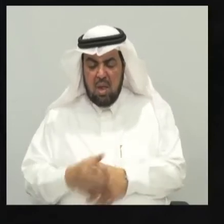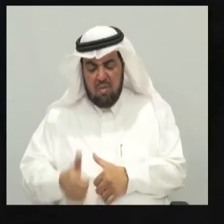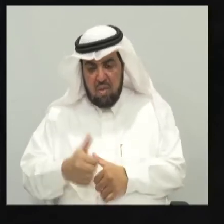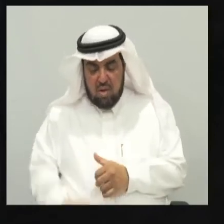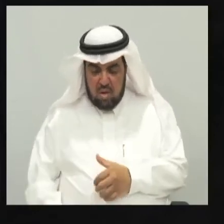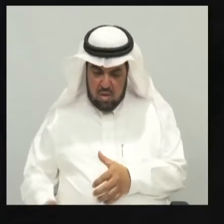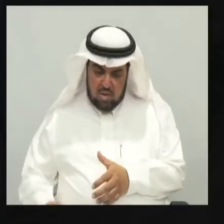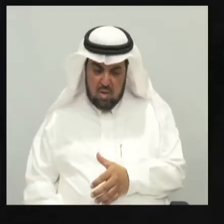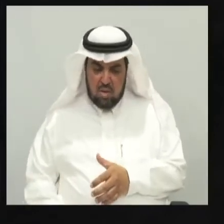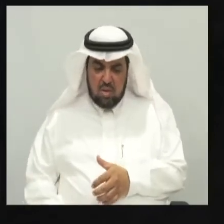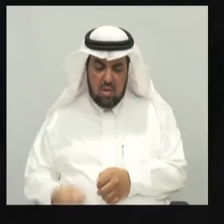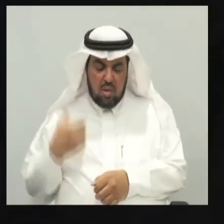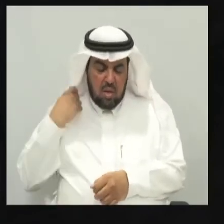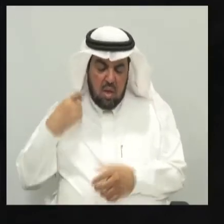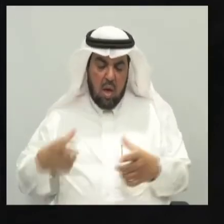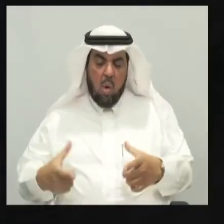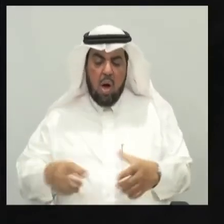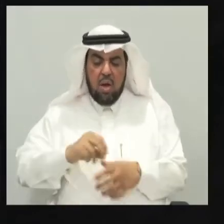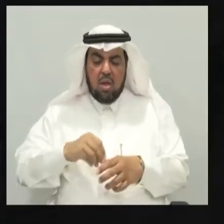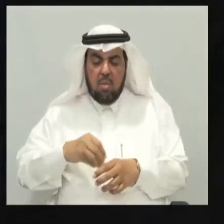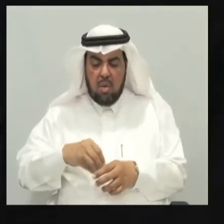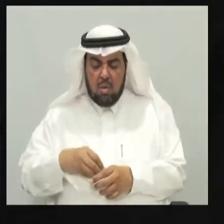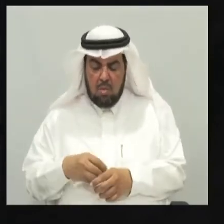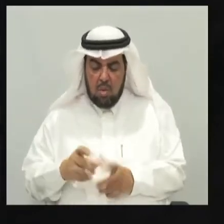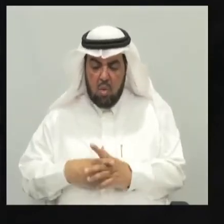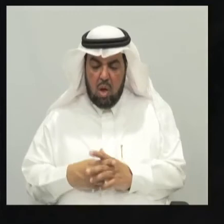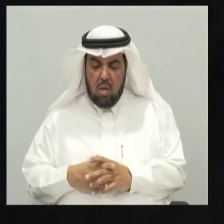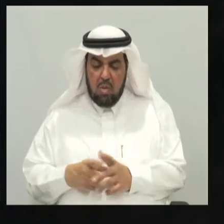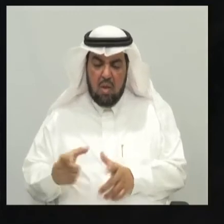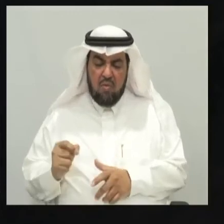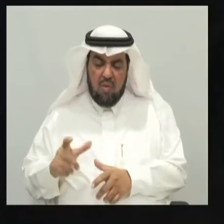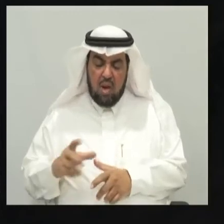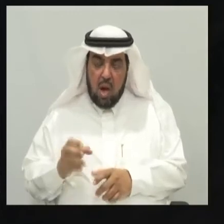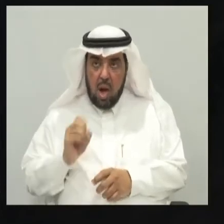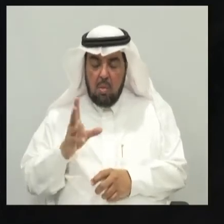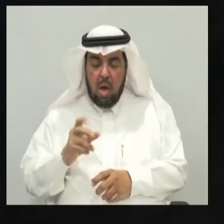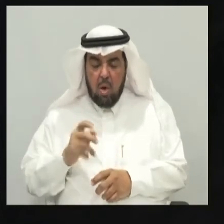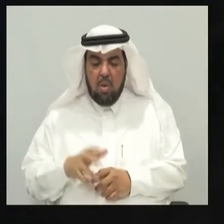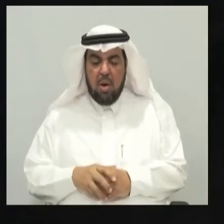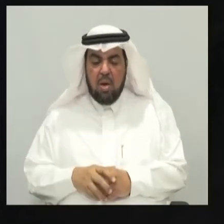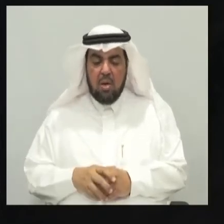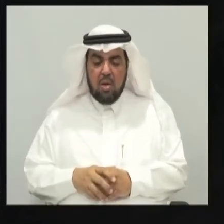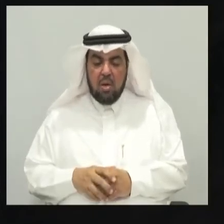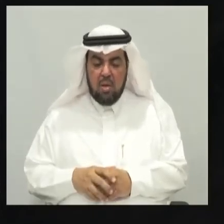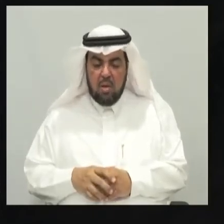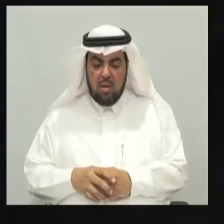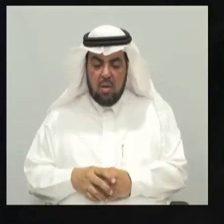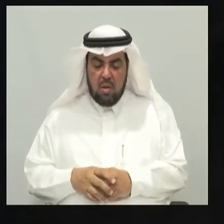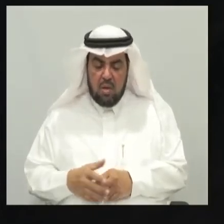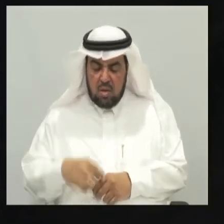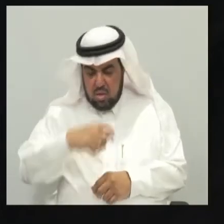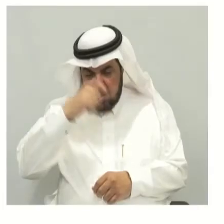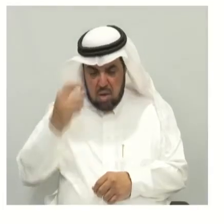توصل. أواني الطبخ اللي هي مصنوعة من ماذا؟ من فلزات لها لمعان، لها بريق أيضا، كذلك لو لاحظنا كيف ترتفع